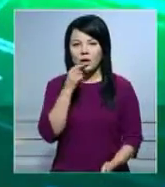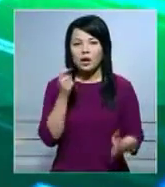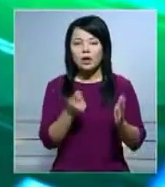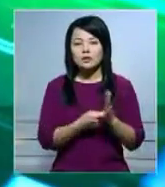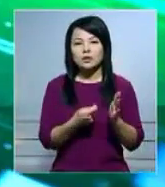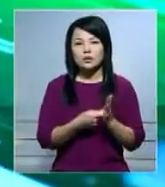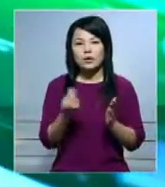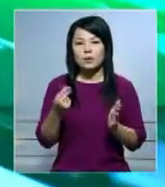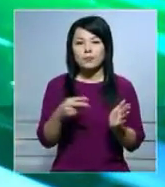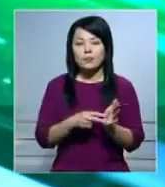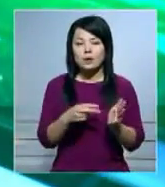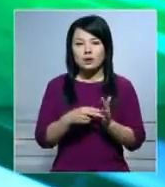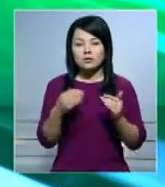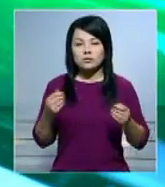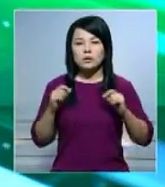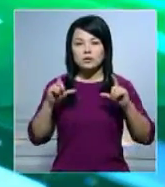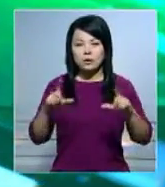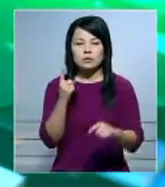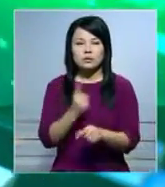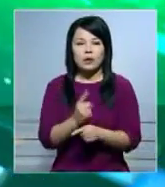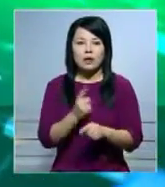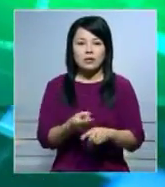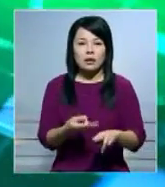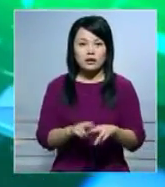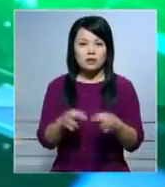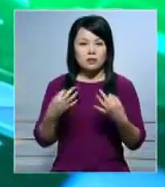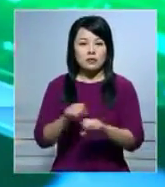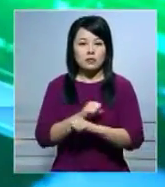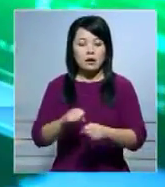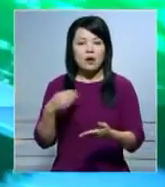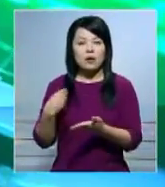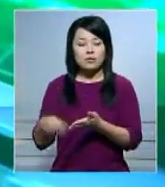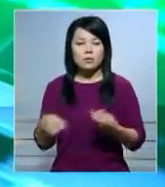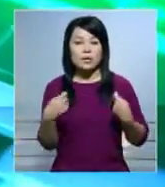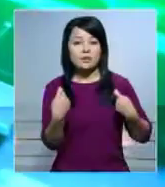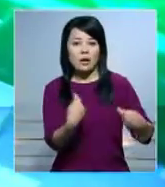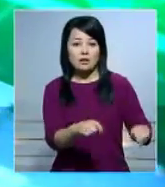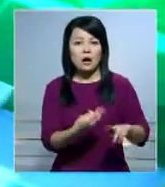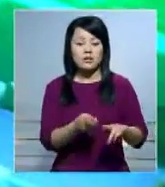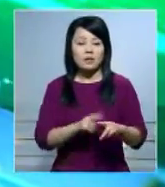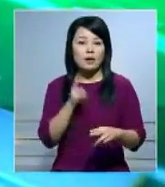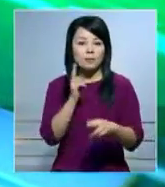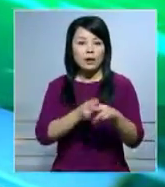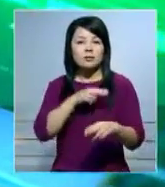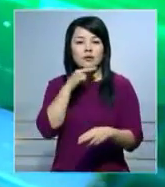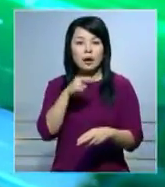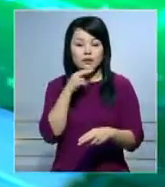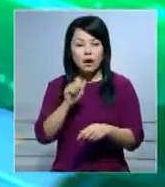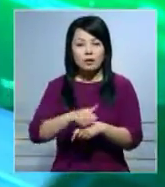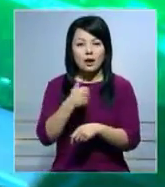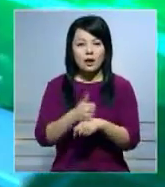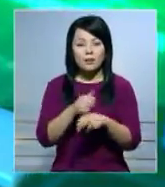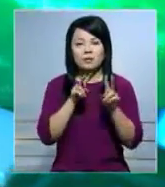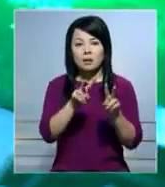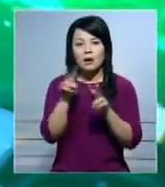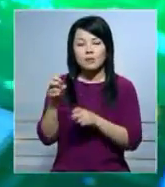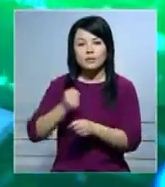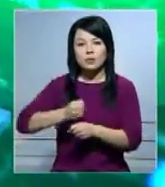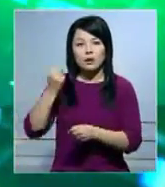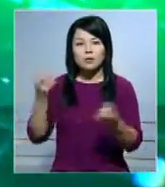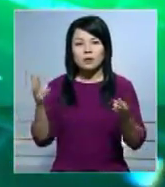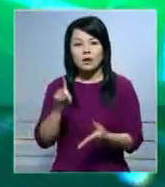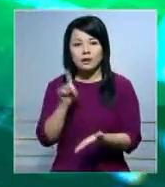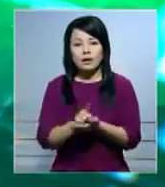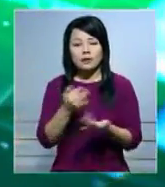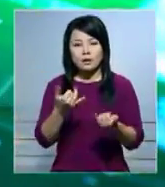Азық-түлік бағасын орынсыз көтеруге жол берілмеу керек. Алыпсатарлыққа тосқауыл қойып, әкімдер бұл мәселені жіті қадағалауында ұстауы тиіс.